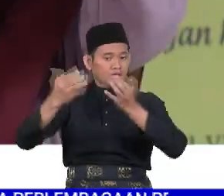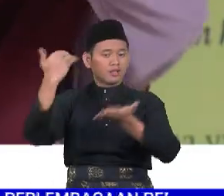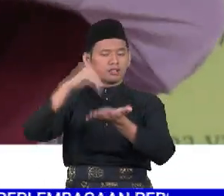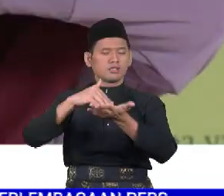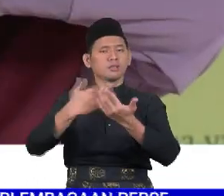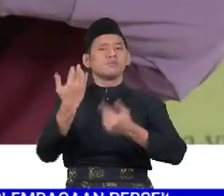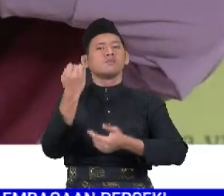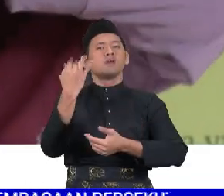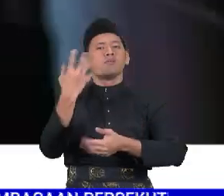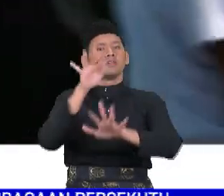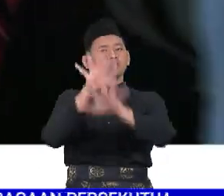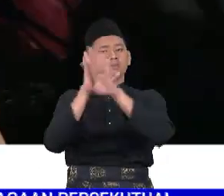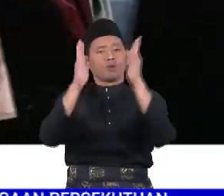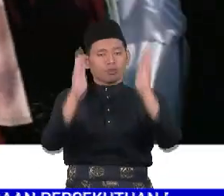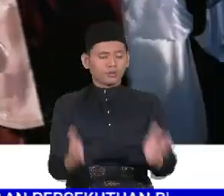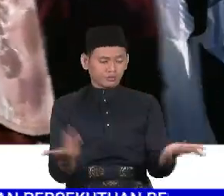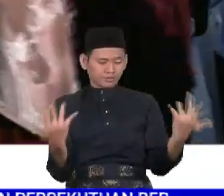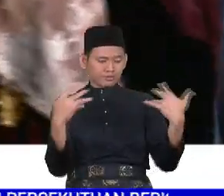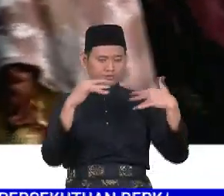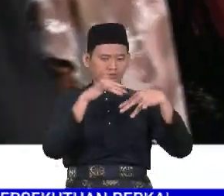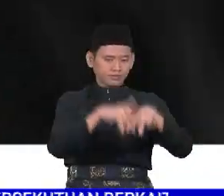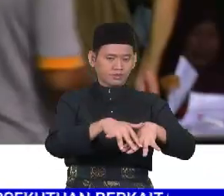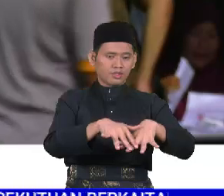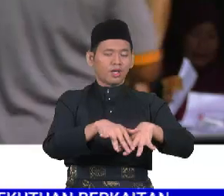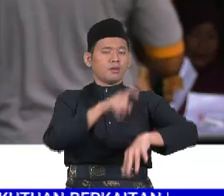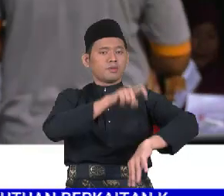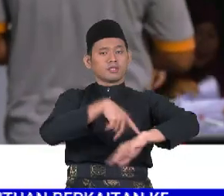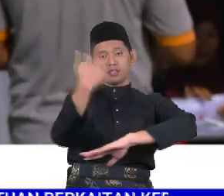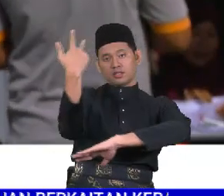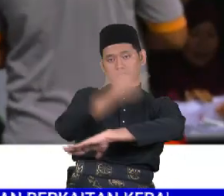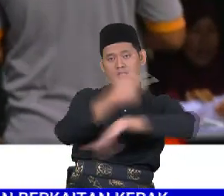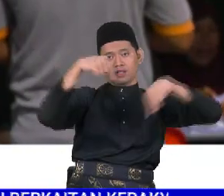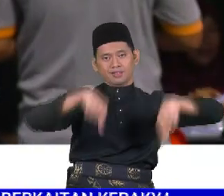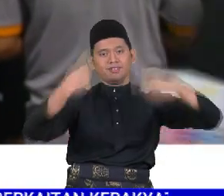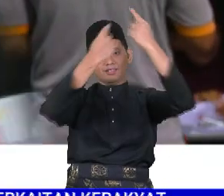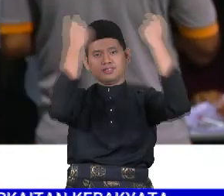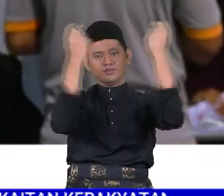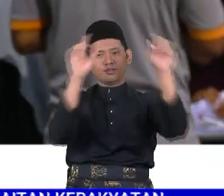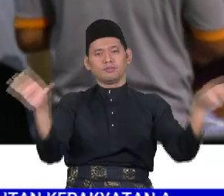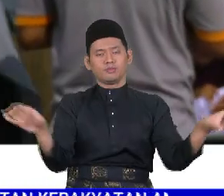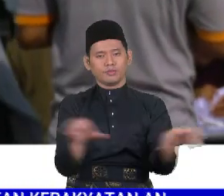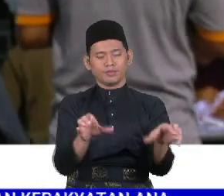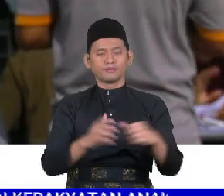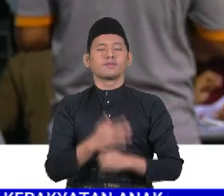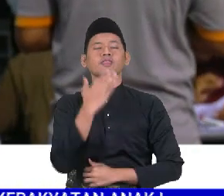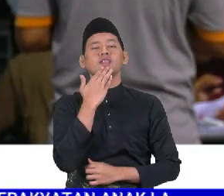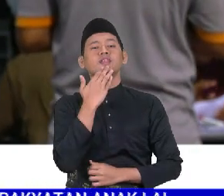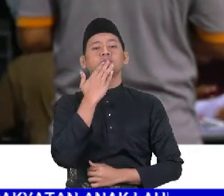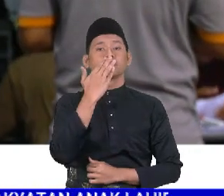jangkaan pengunjung yang akan datang ke sini sepanjang 3 hari karnival ni berlangsung Ustaz? Baik, terima